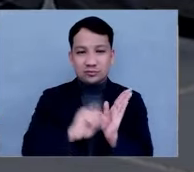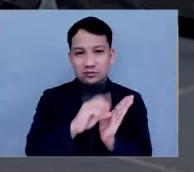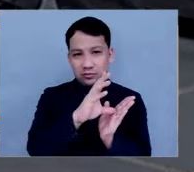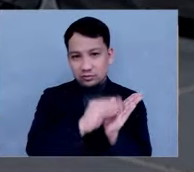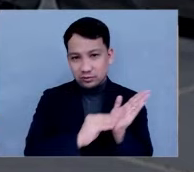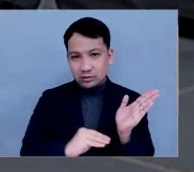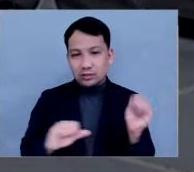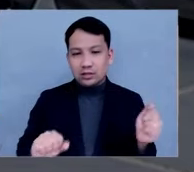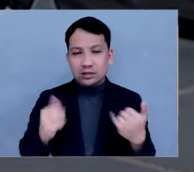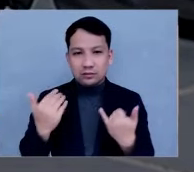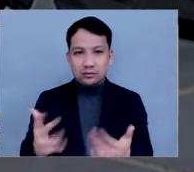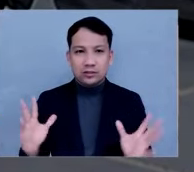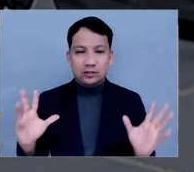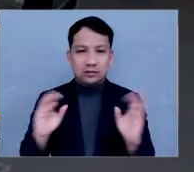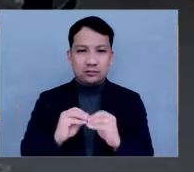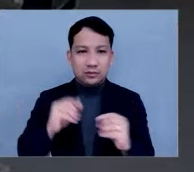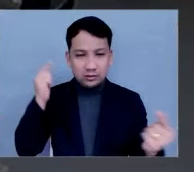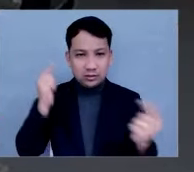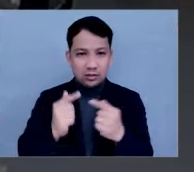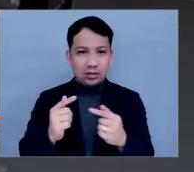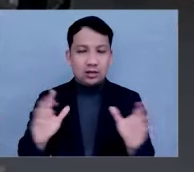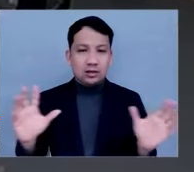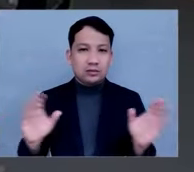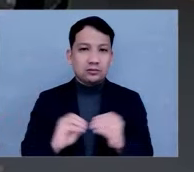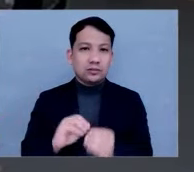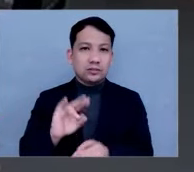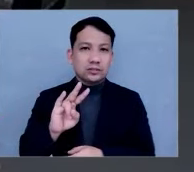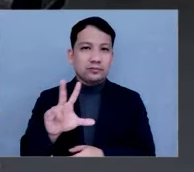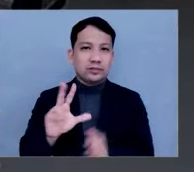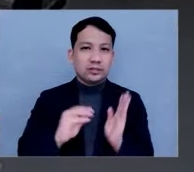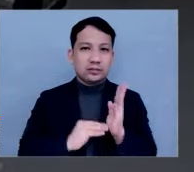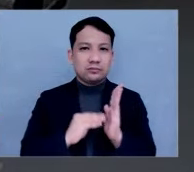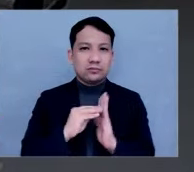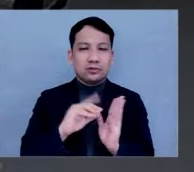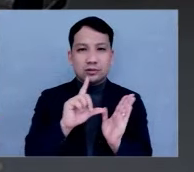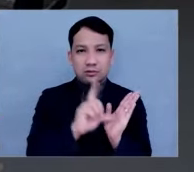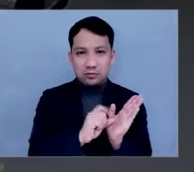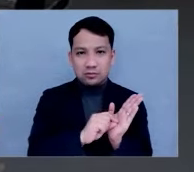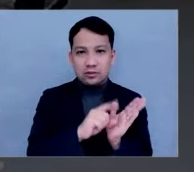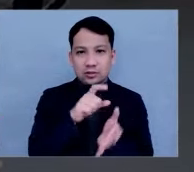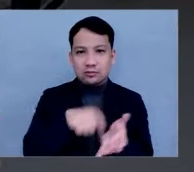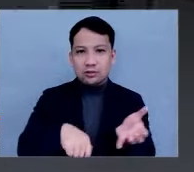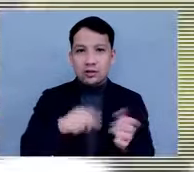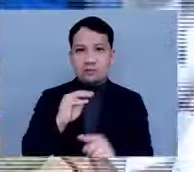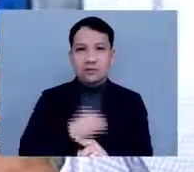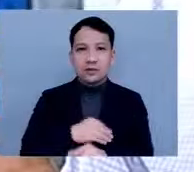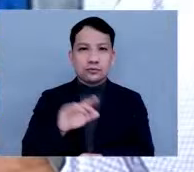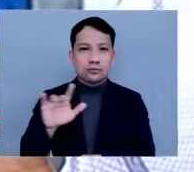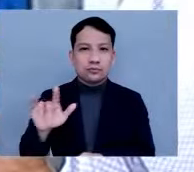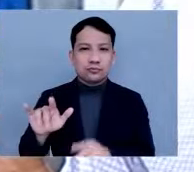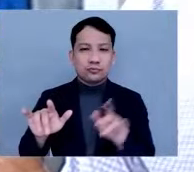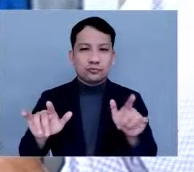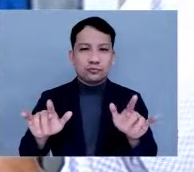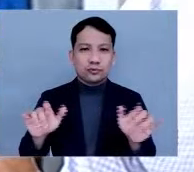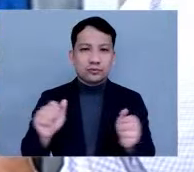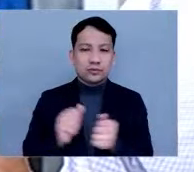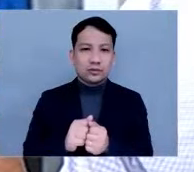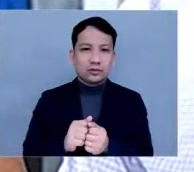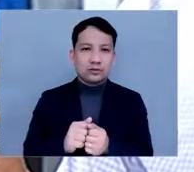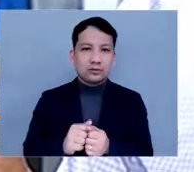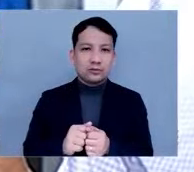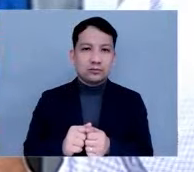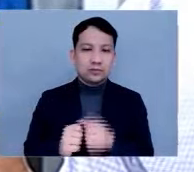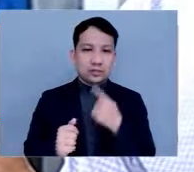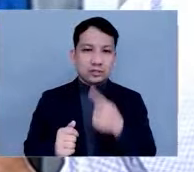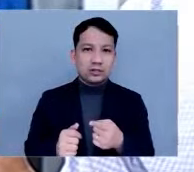sa Disyembre, target nila makumpleto ang 73,000,000 balota hanggang March 2025. Ang kaibahan nitong makina na to,